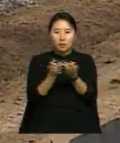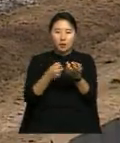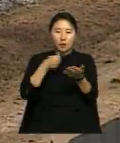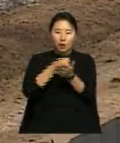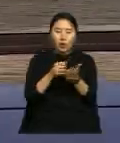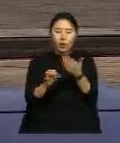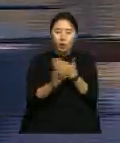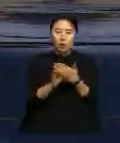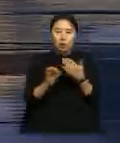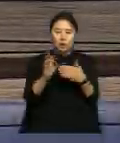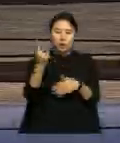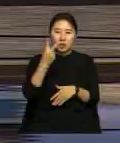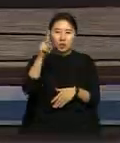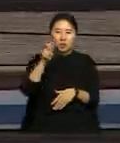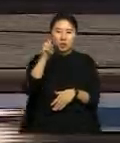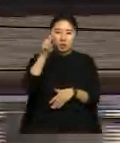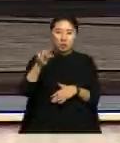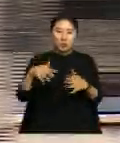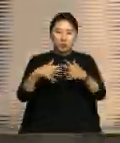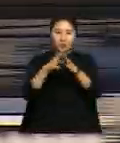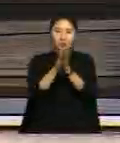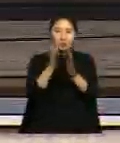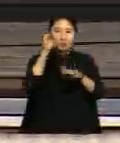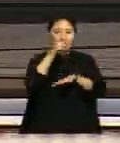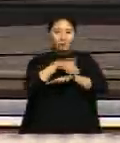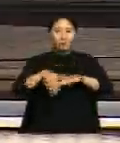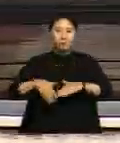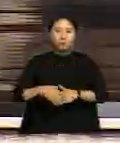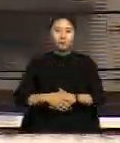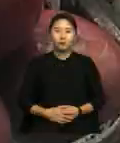결정되면 빠르면 2022년 착공될 예정입니다